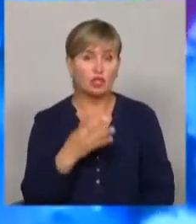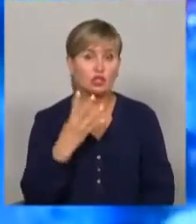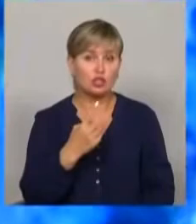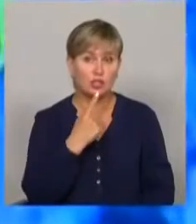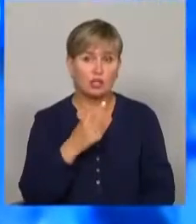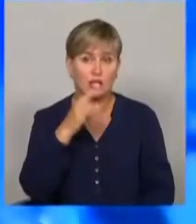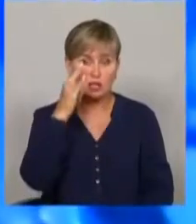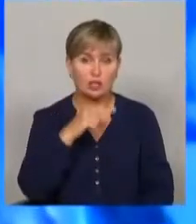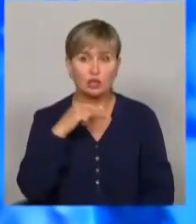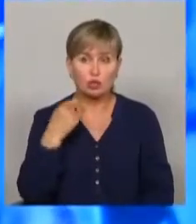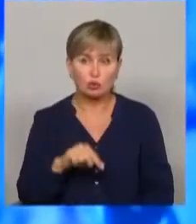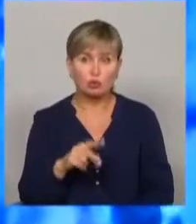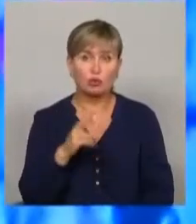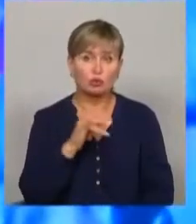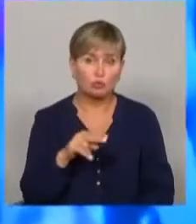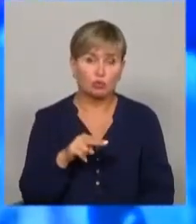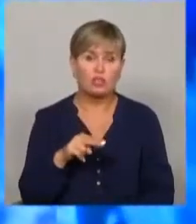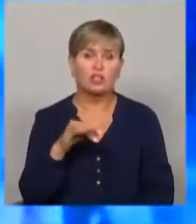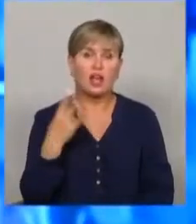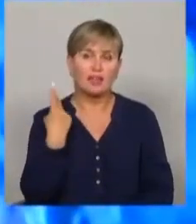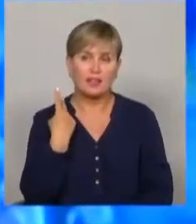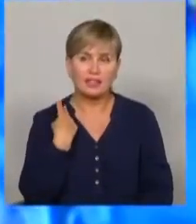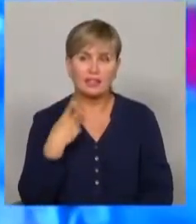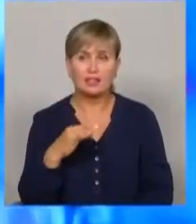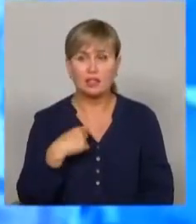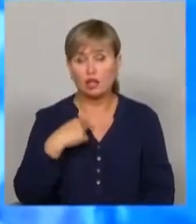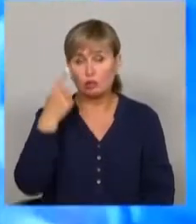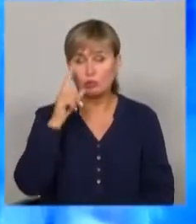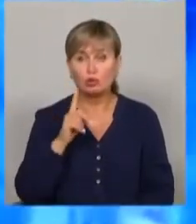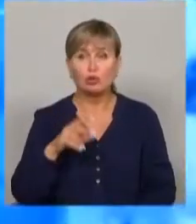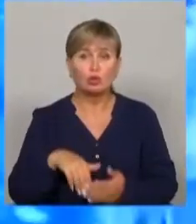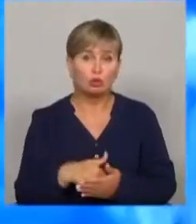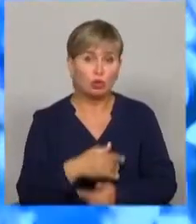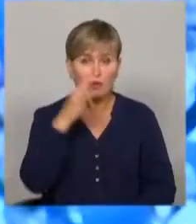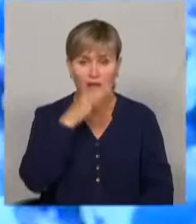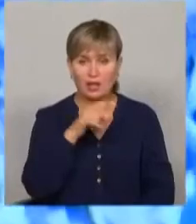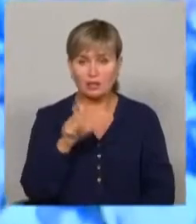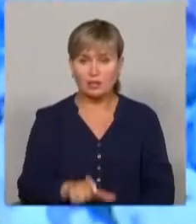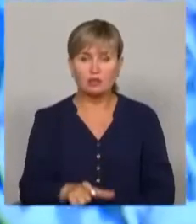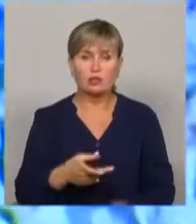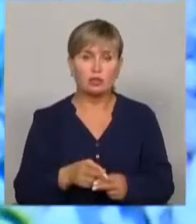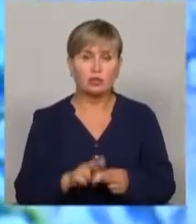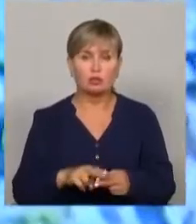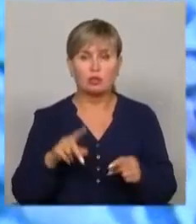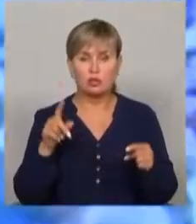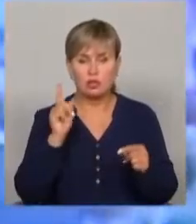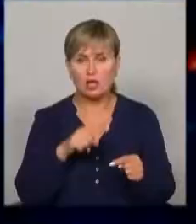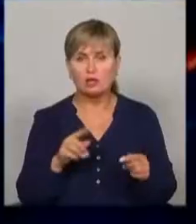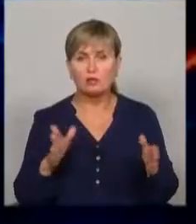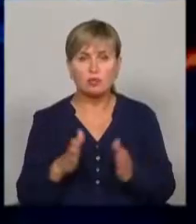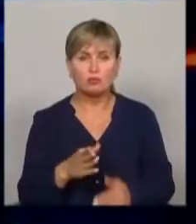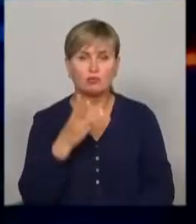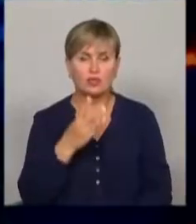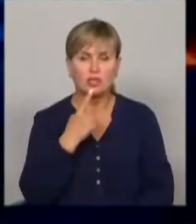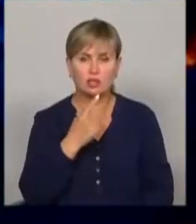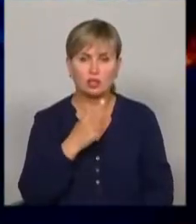Это казахский, русский, курдский и английский. И я считаю, что новый казахстанец – это человек, который минимум знает 3 языка.